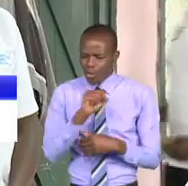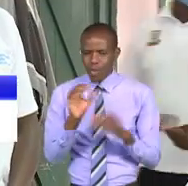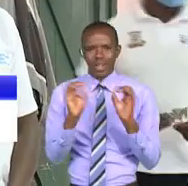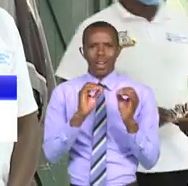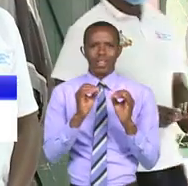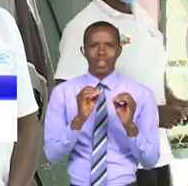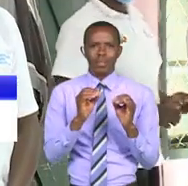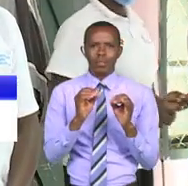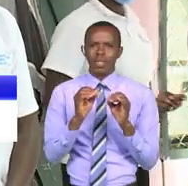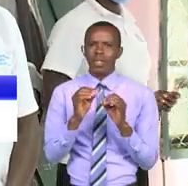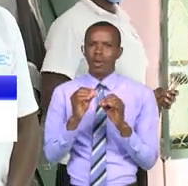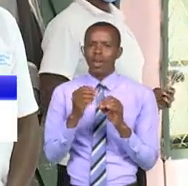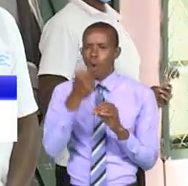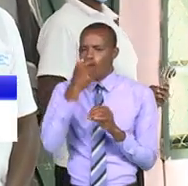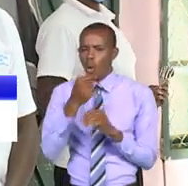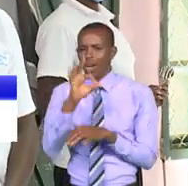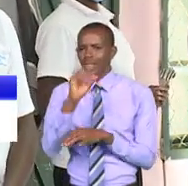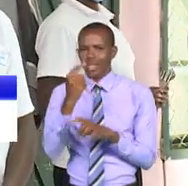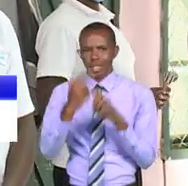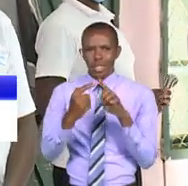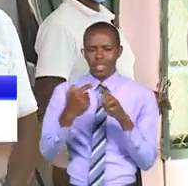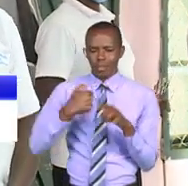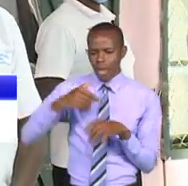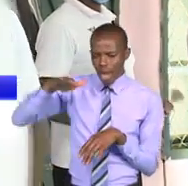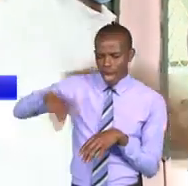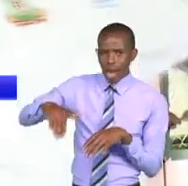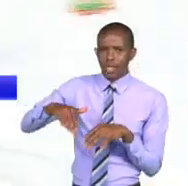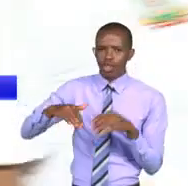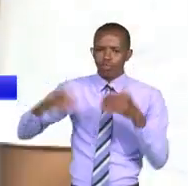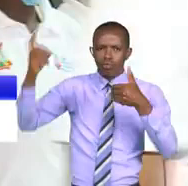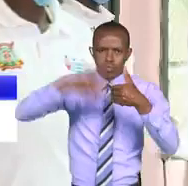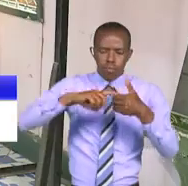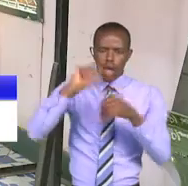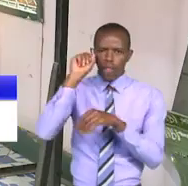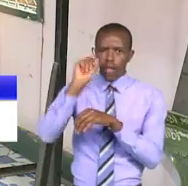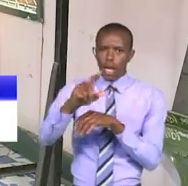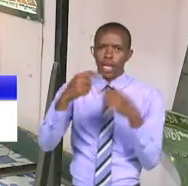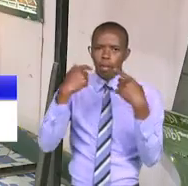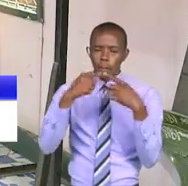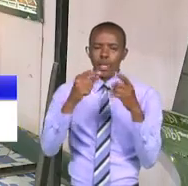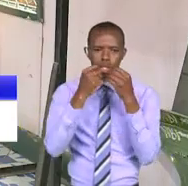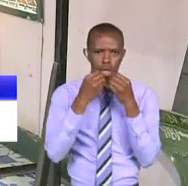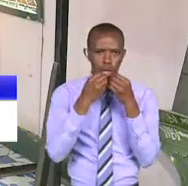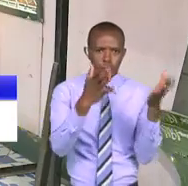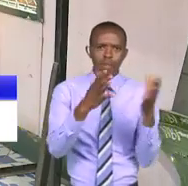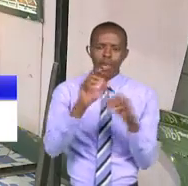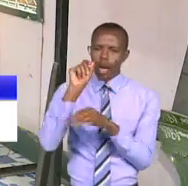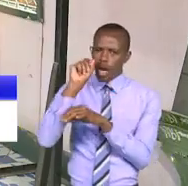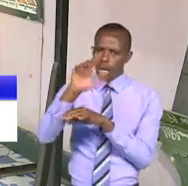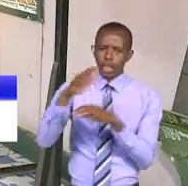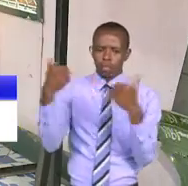I'm in my early 30s, though nimechelewa kidogo kuingia darts, but naweza waambia kwamba darts ni mchezo